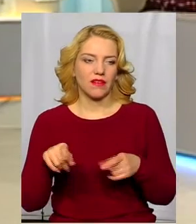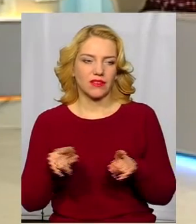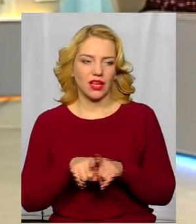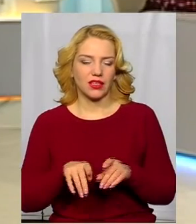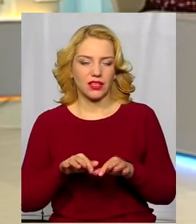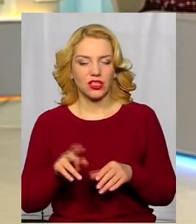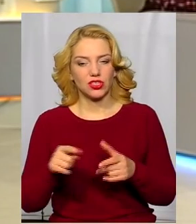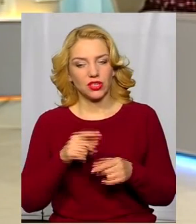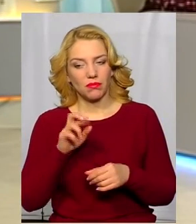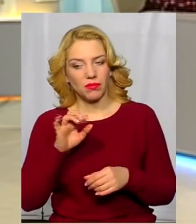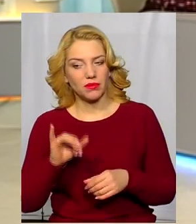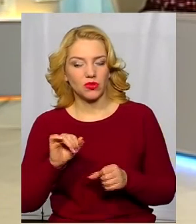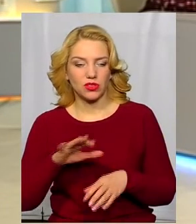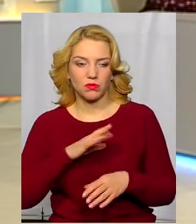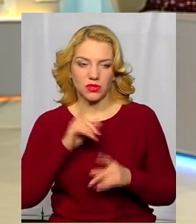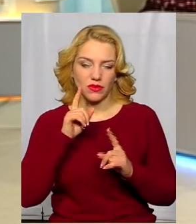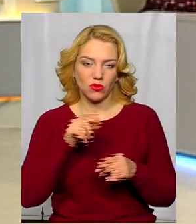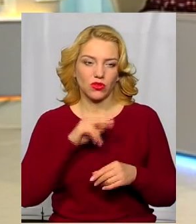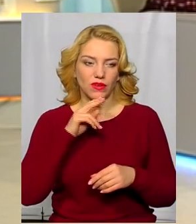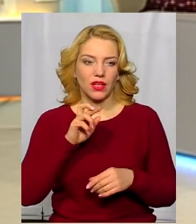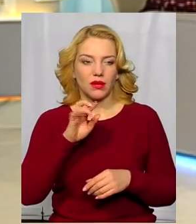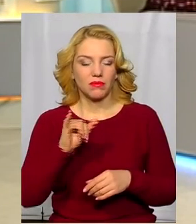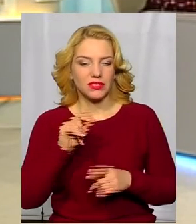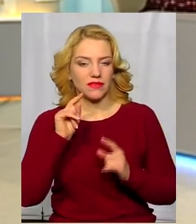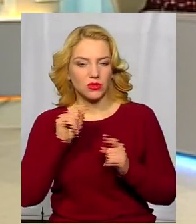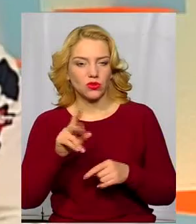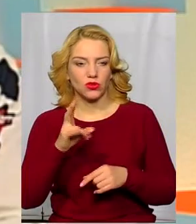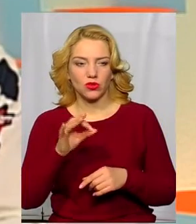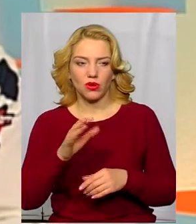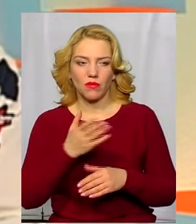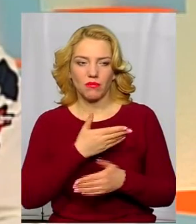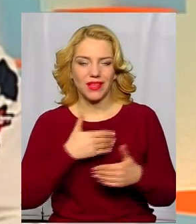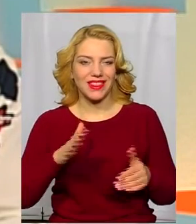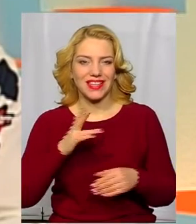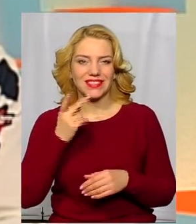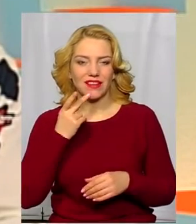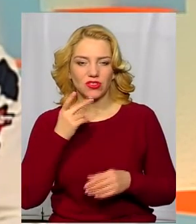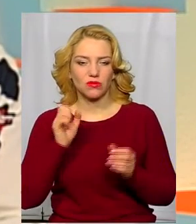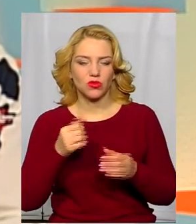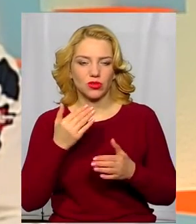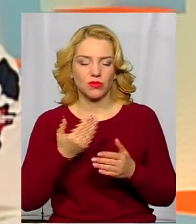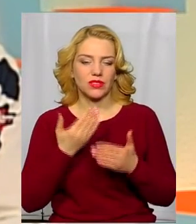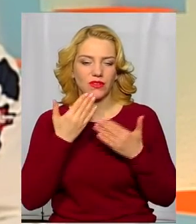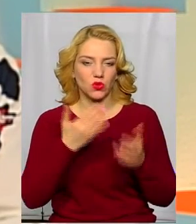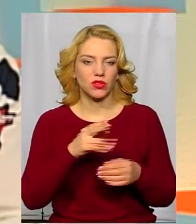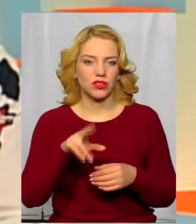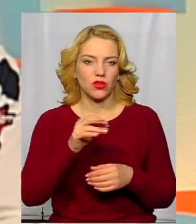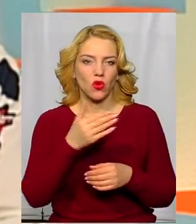би звернули на них увагу? Звичайно, би звернули, але ми не завжди можемо до них звернутися,